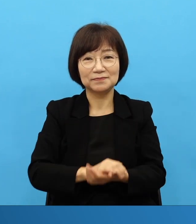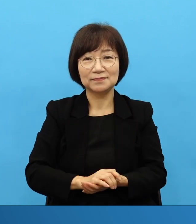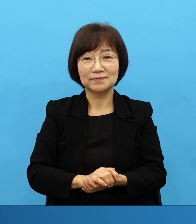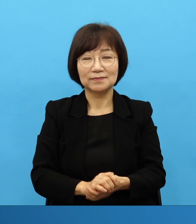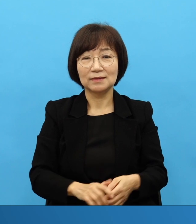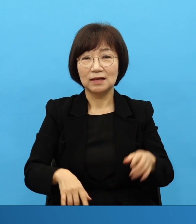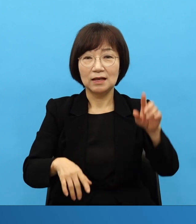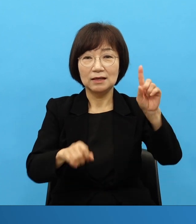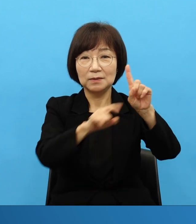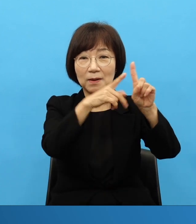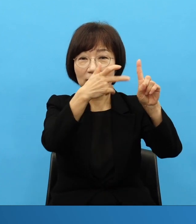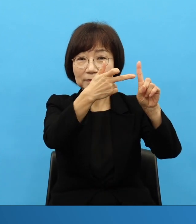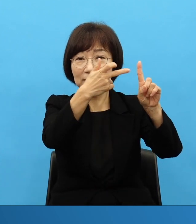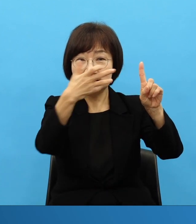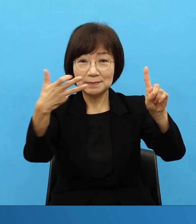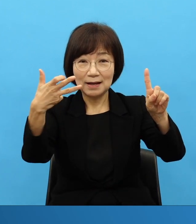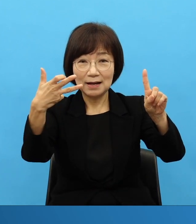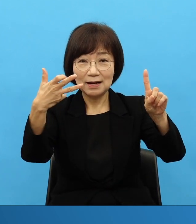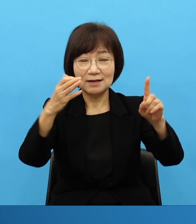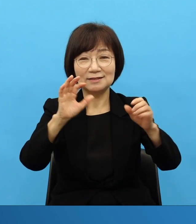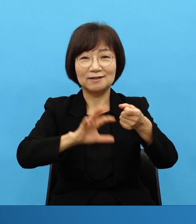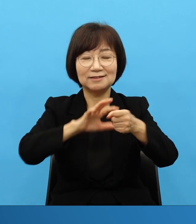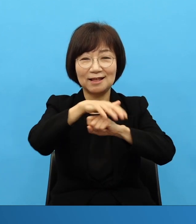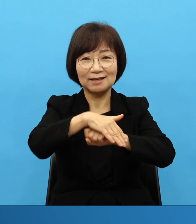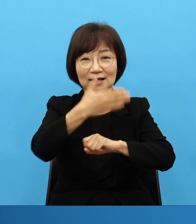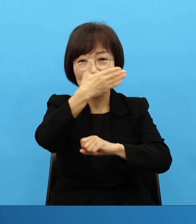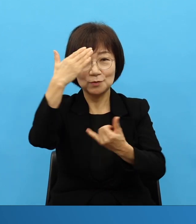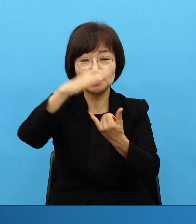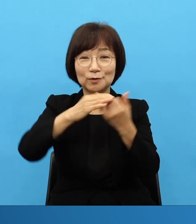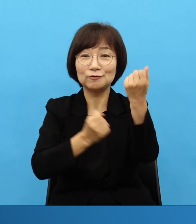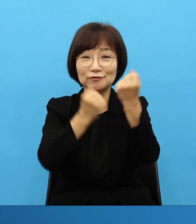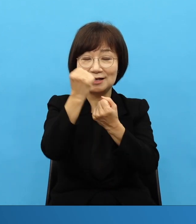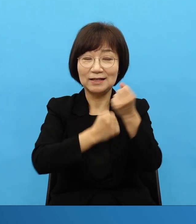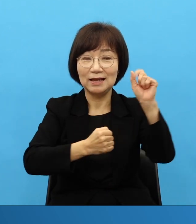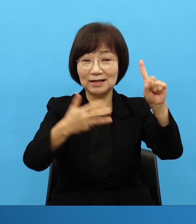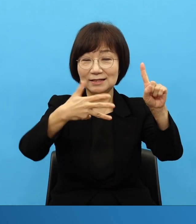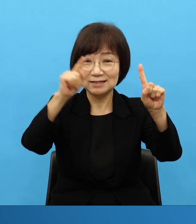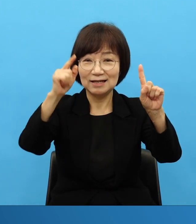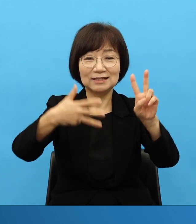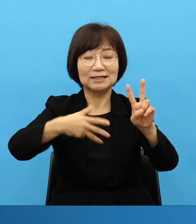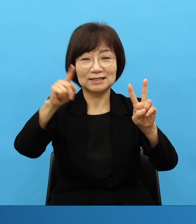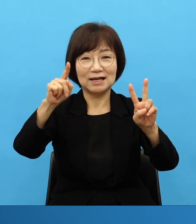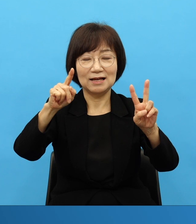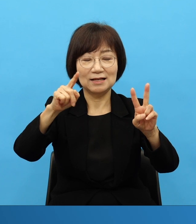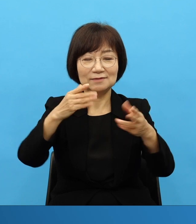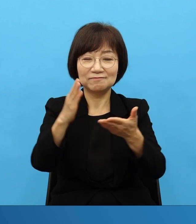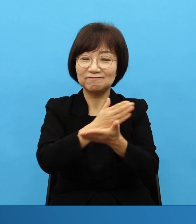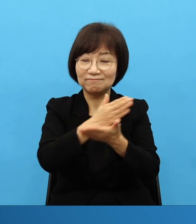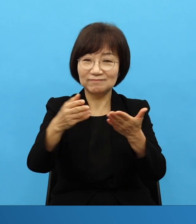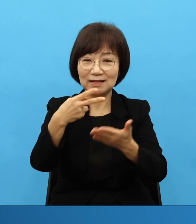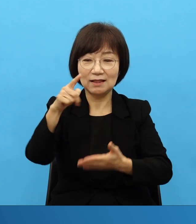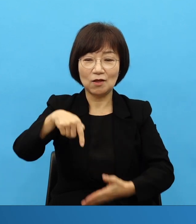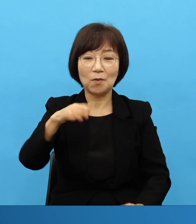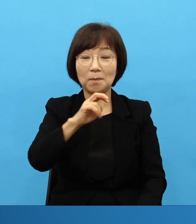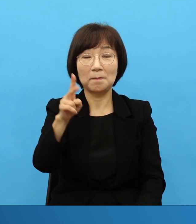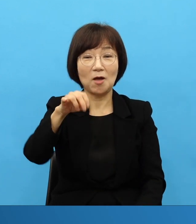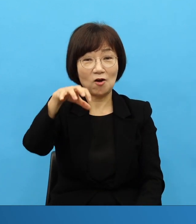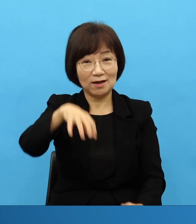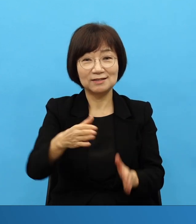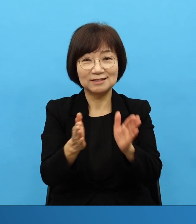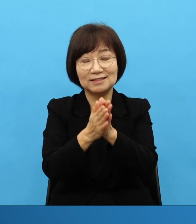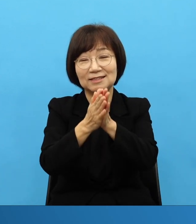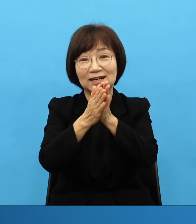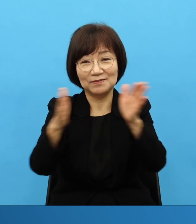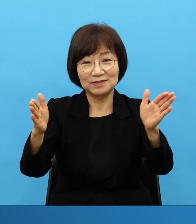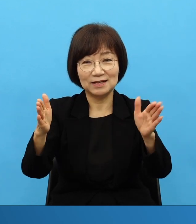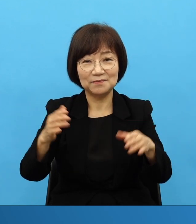17일부터는 세계 청소년 수련회가 1차와 2차로 나뉘어 덕평 RUTC에서 열립니다. 청소년